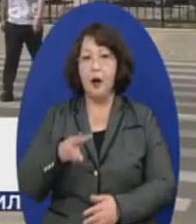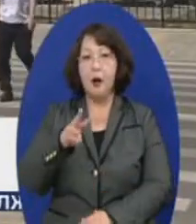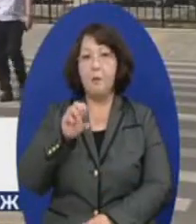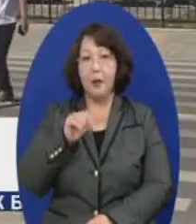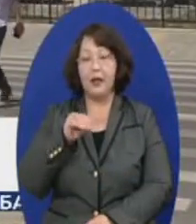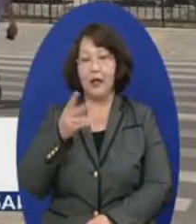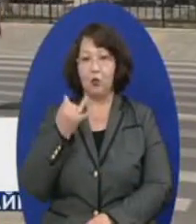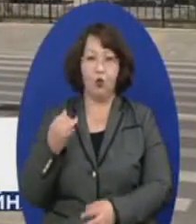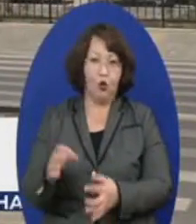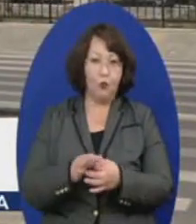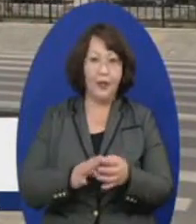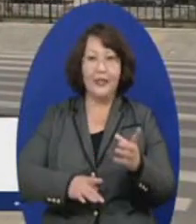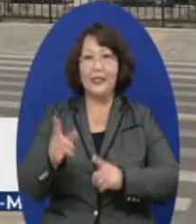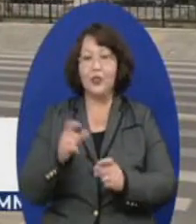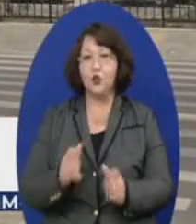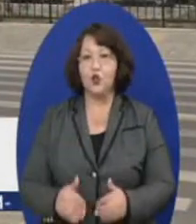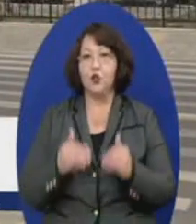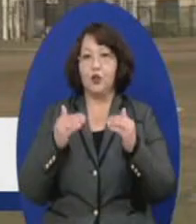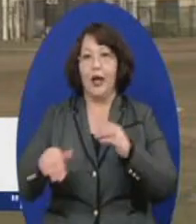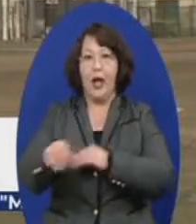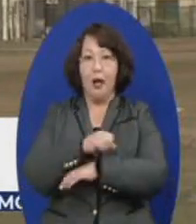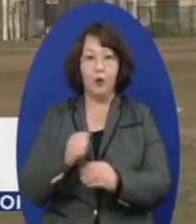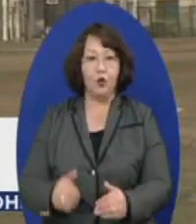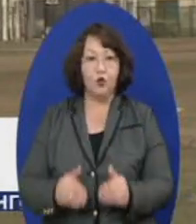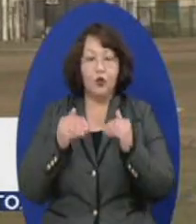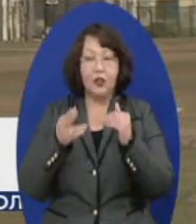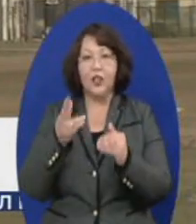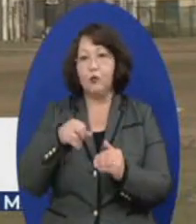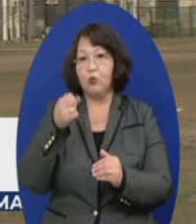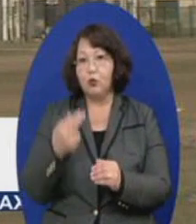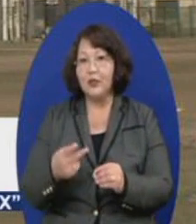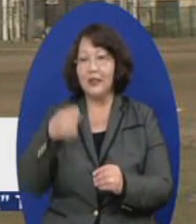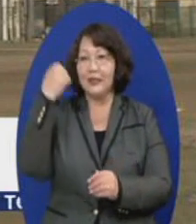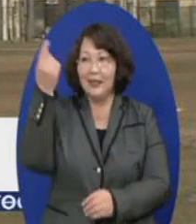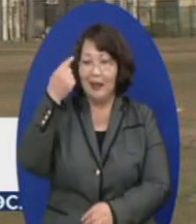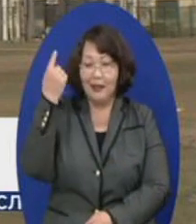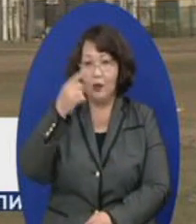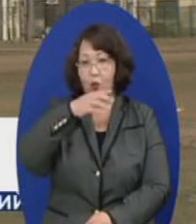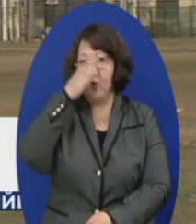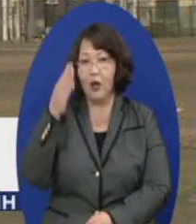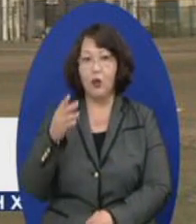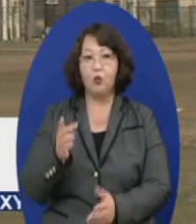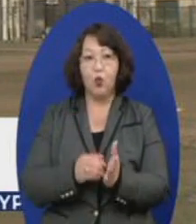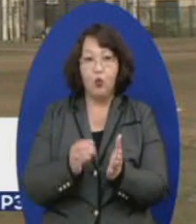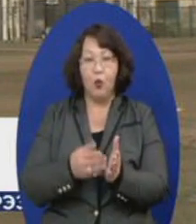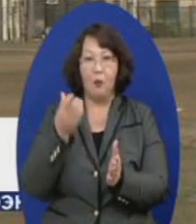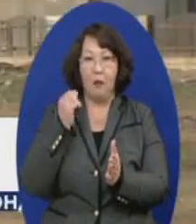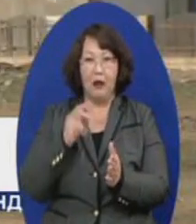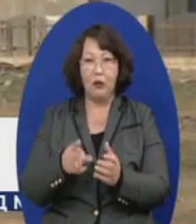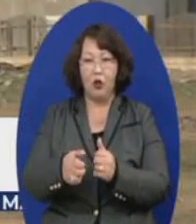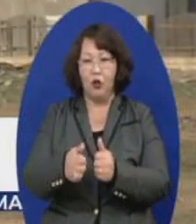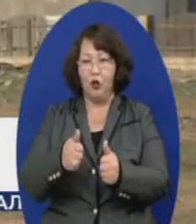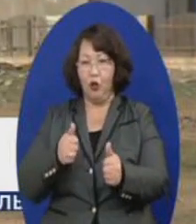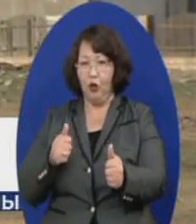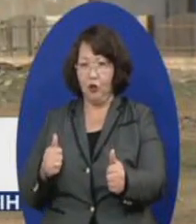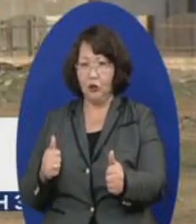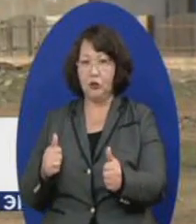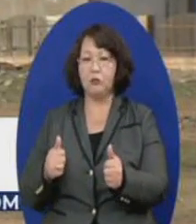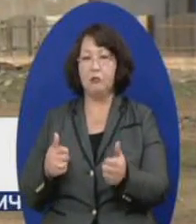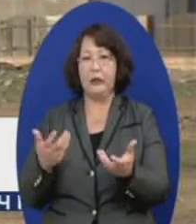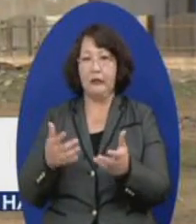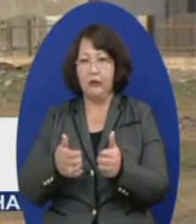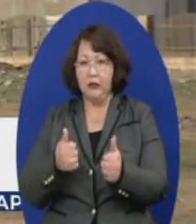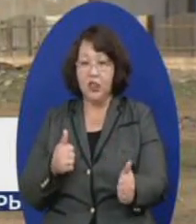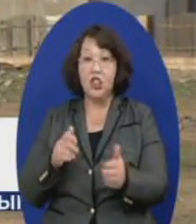аж ахуй дээр түшгэлсэн эдийн засгийн хөгжилтэй аймгийн хөгжлийг дэд үтэц захилгаан дулааны дутагдaltaй байдал хойш татаж иржээ. Тиймээс